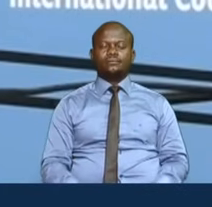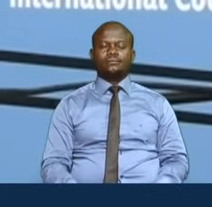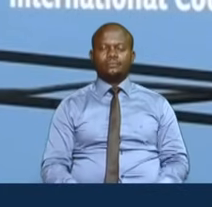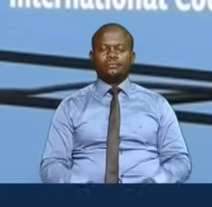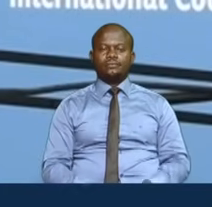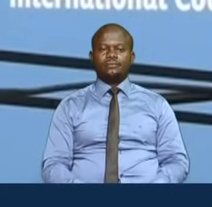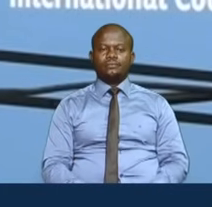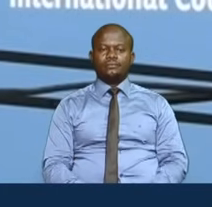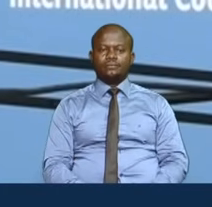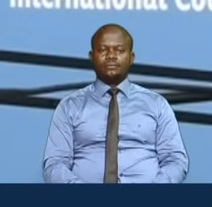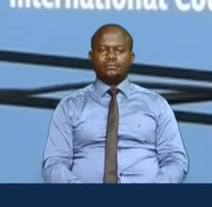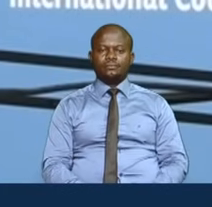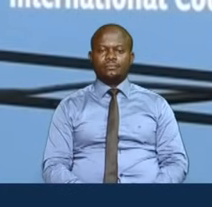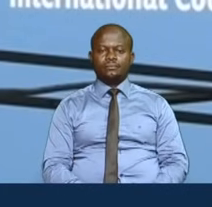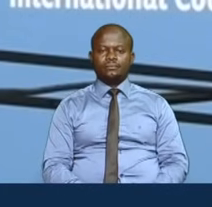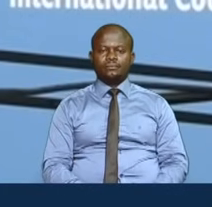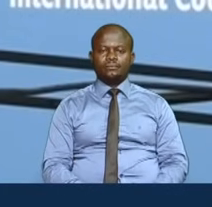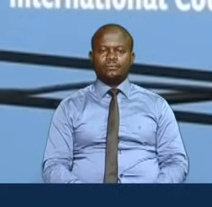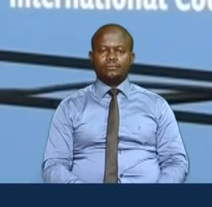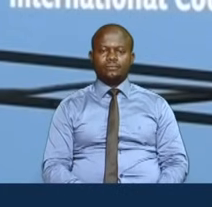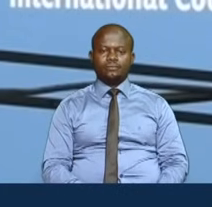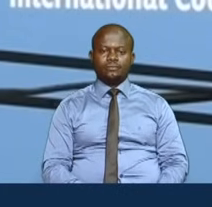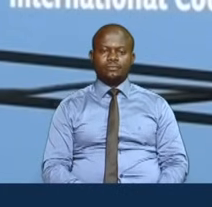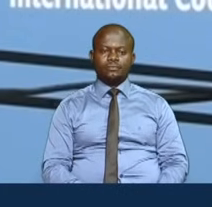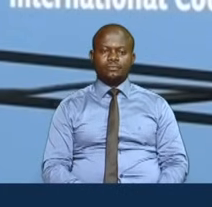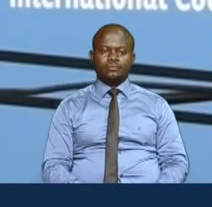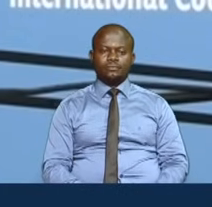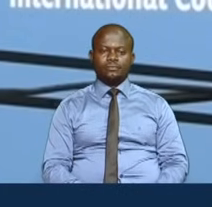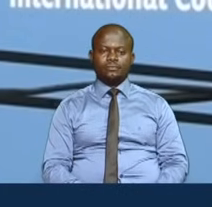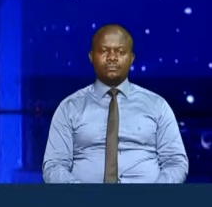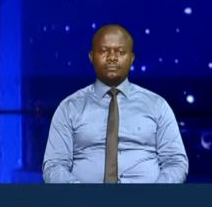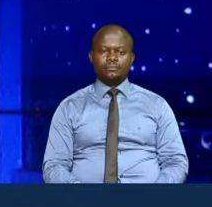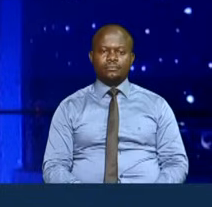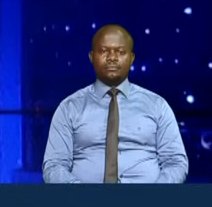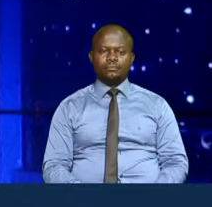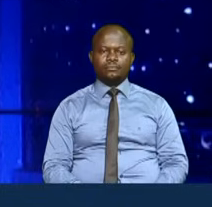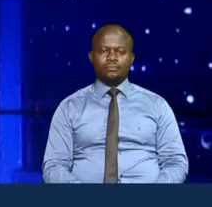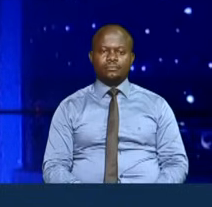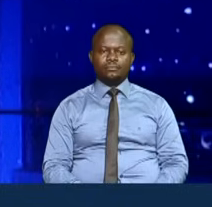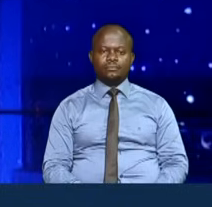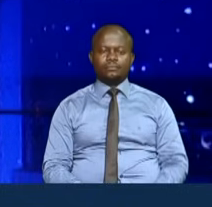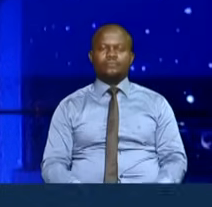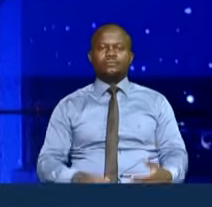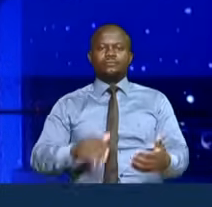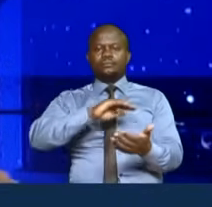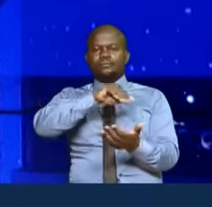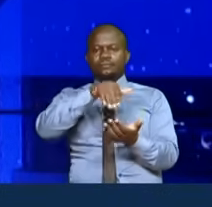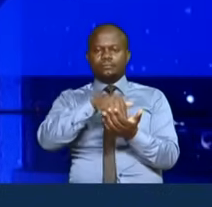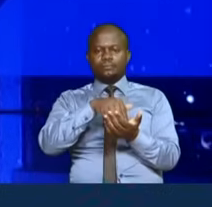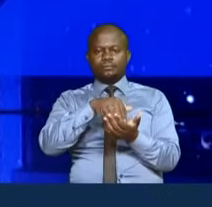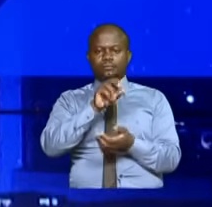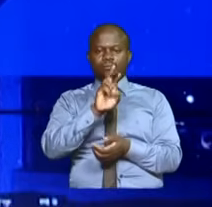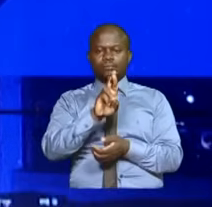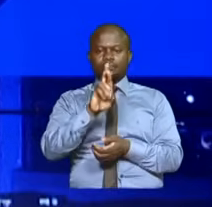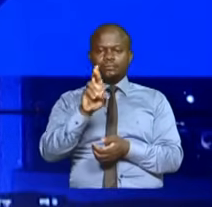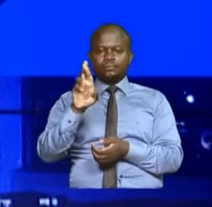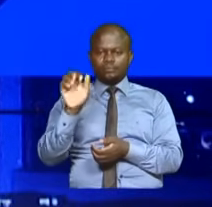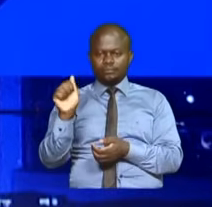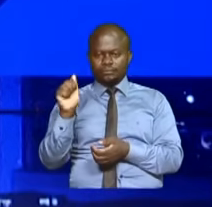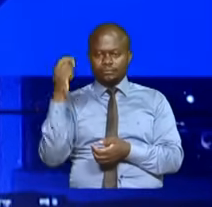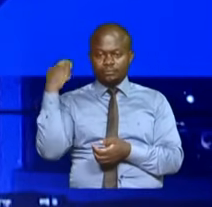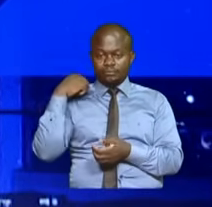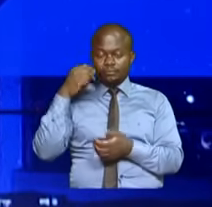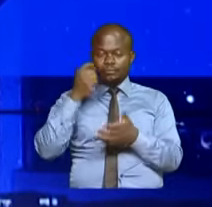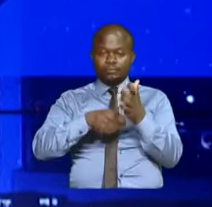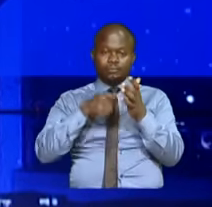Televiziyo Rwanda. Adams Kwizera, Radio. n'ikigo cy'imisoro n'amahoro Rwanda Revenue